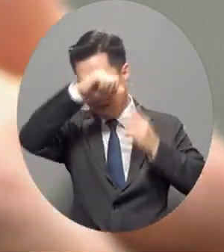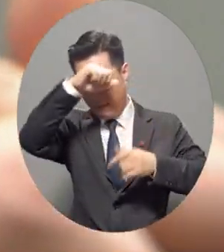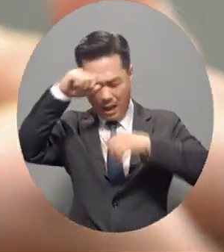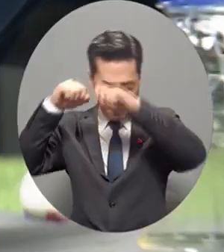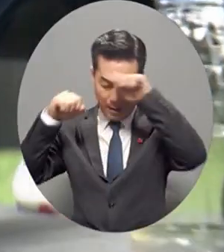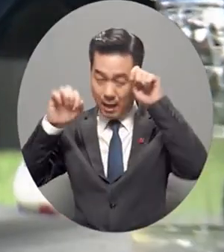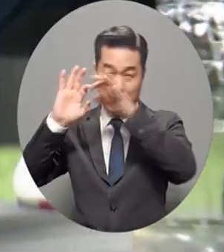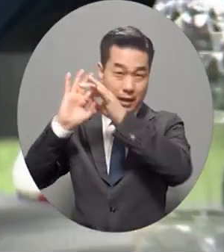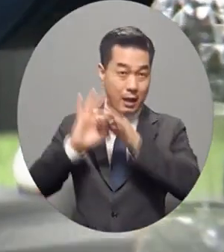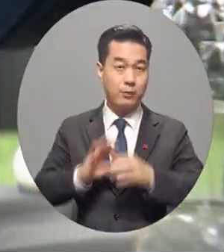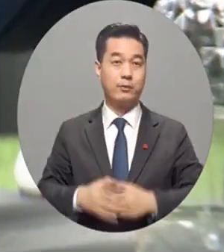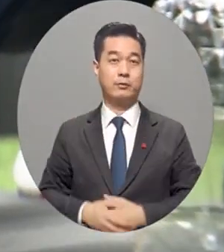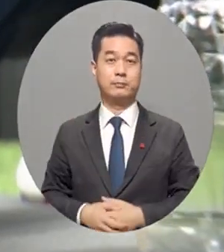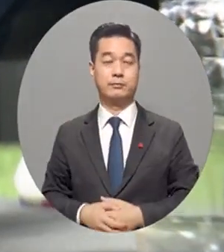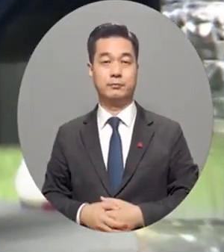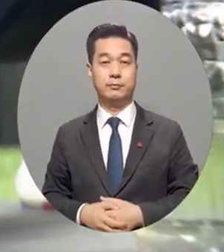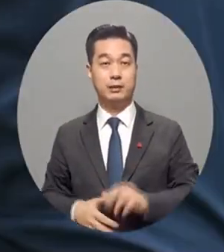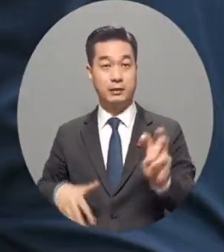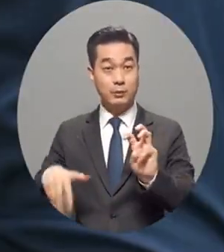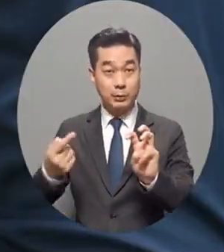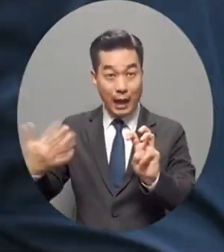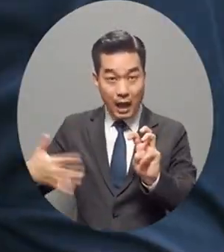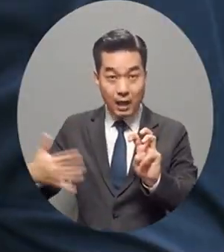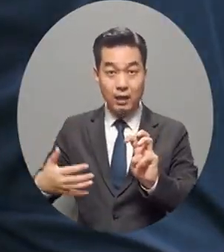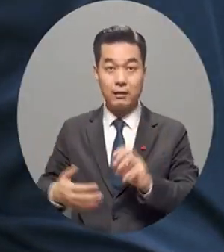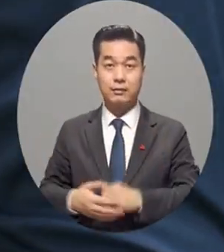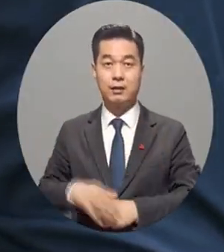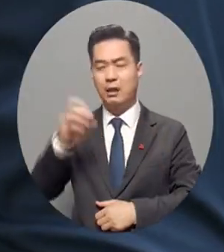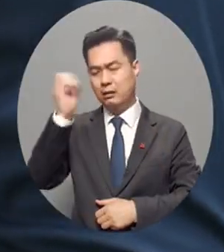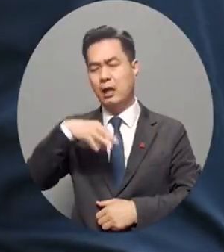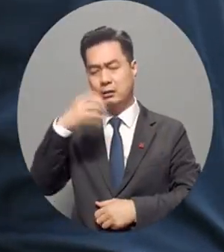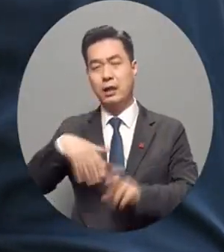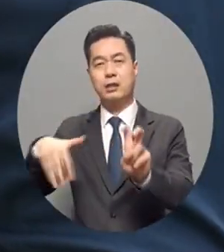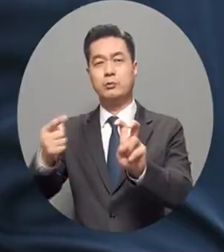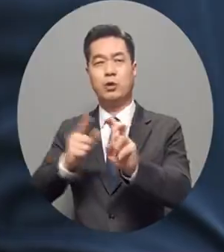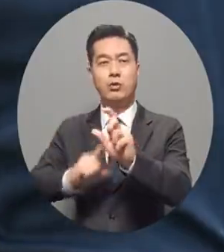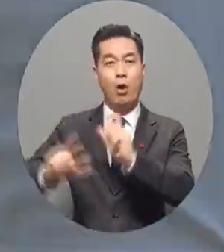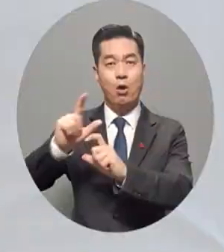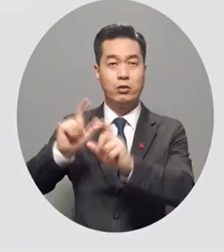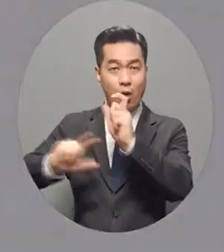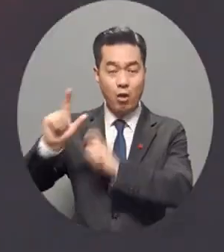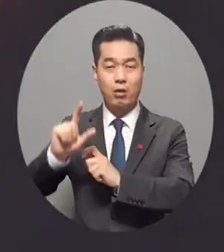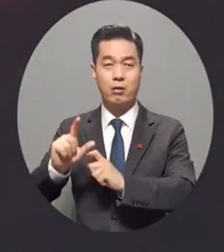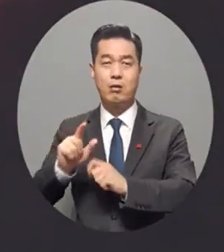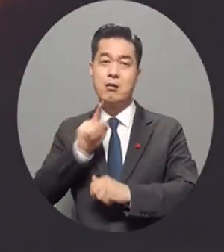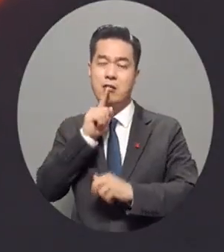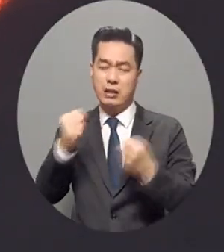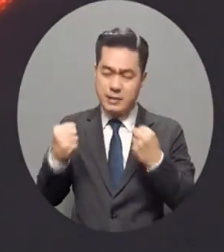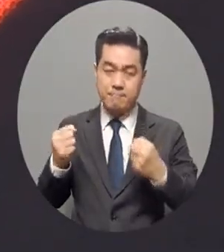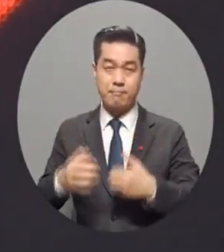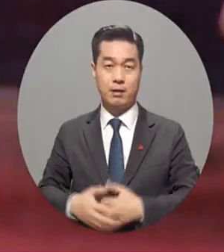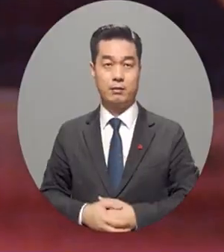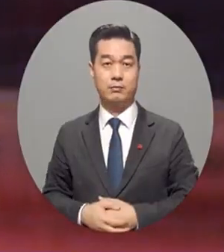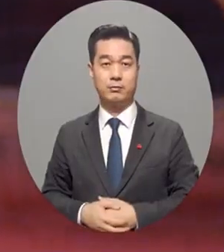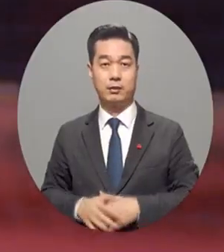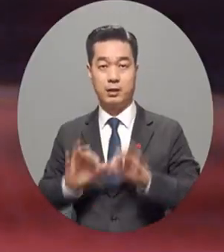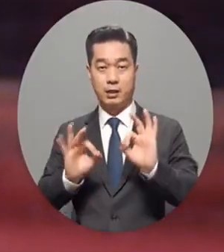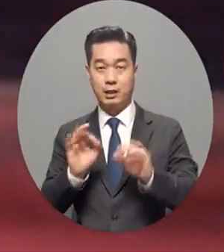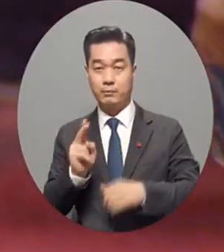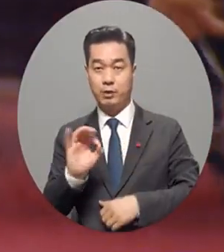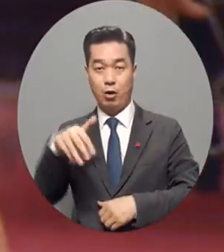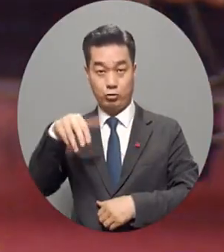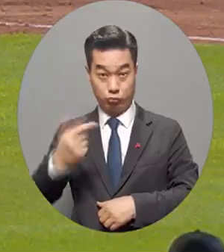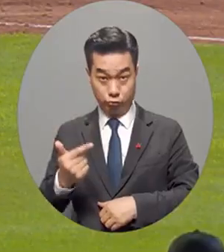흐릅니다. 30초 됐어요? 그냥 해, 20초 해. 버텨, 엉덩이 힘 줘. 김영준의 올해는